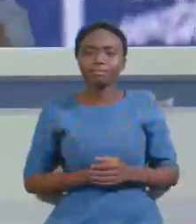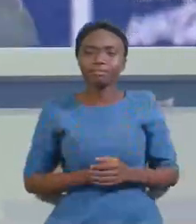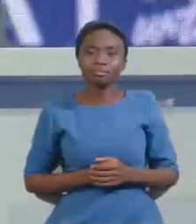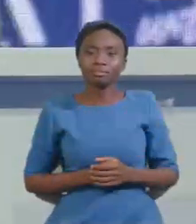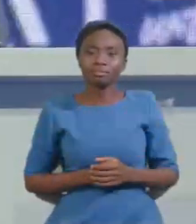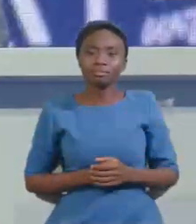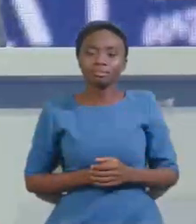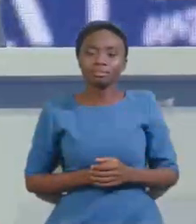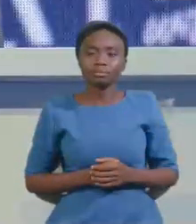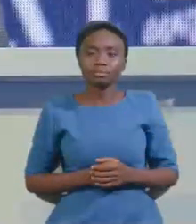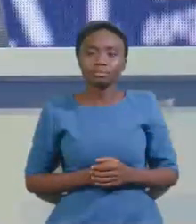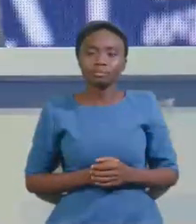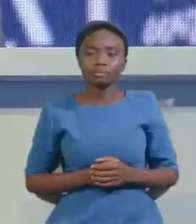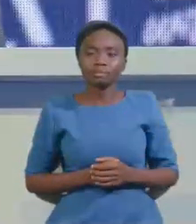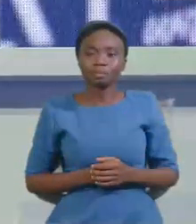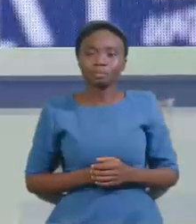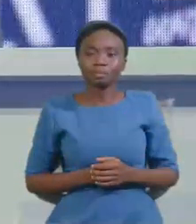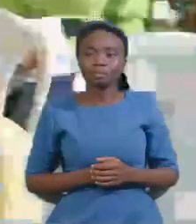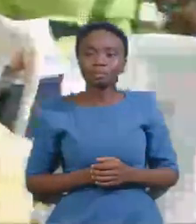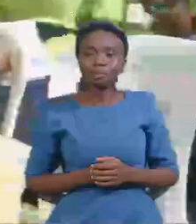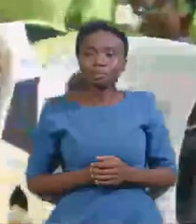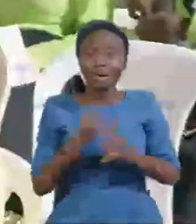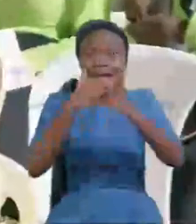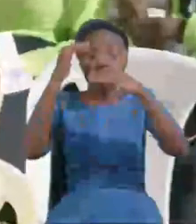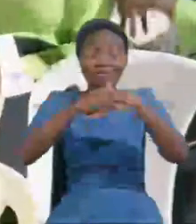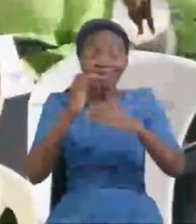Il va détruire tout ce qui est contre ta vie.